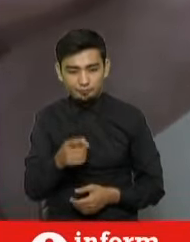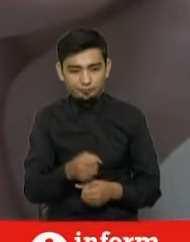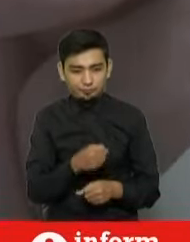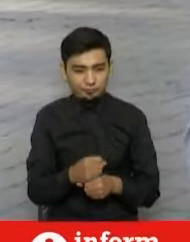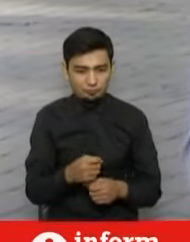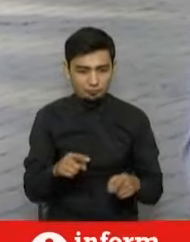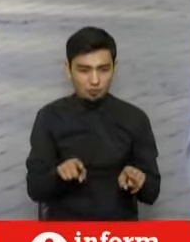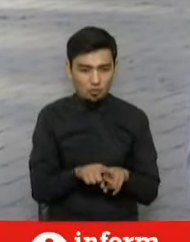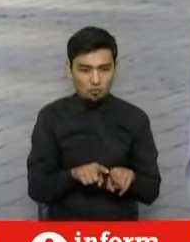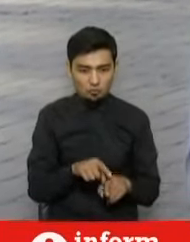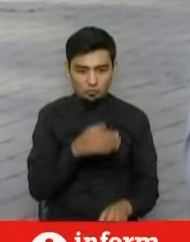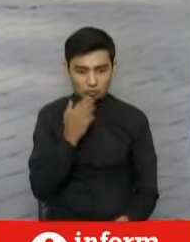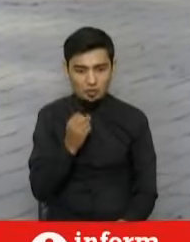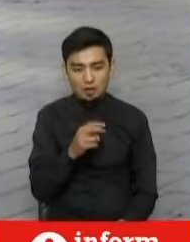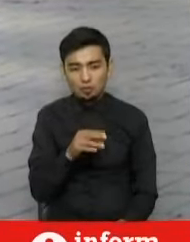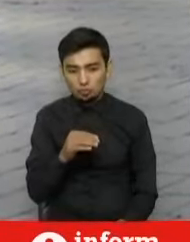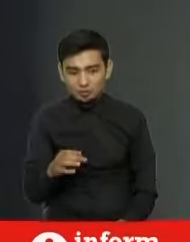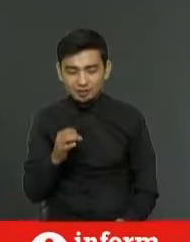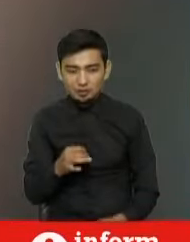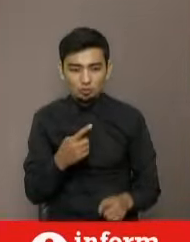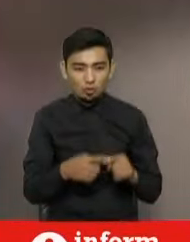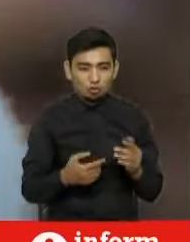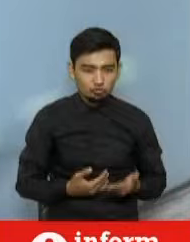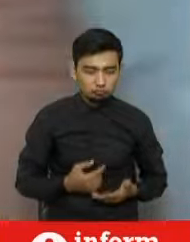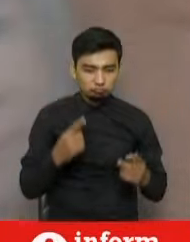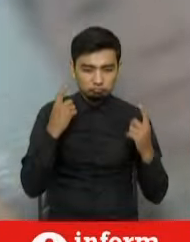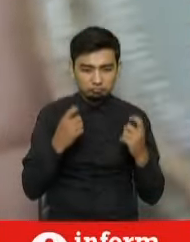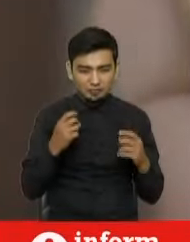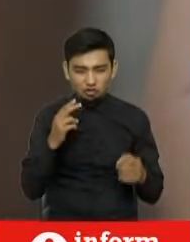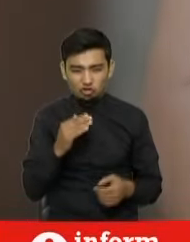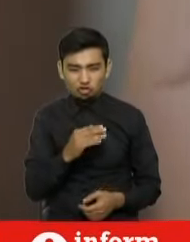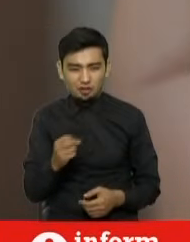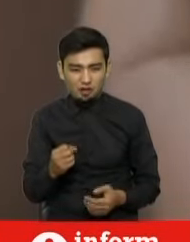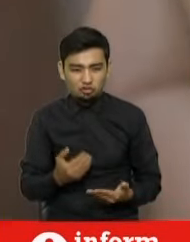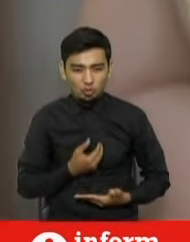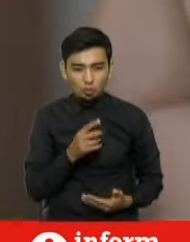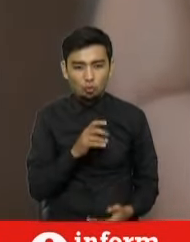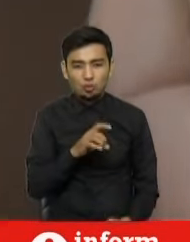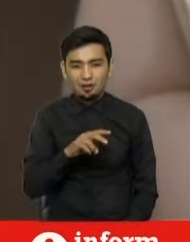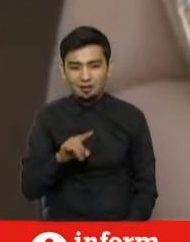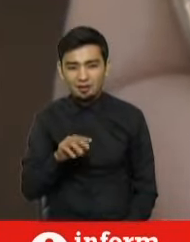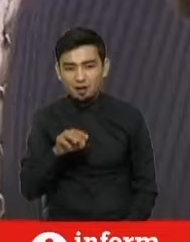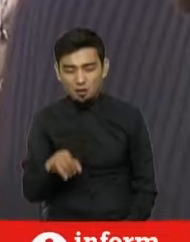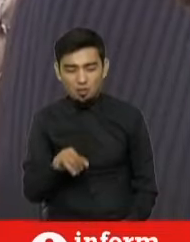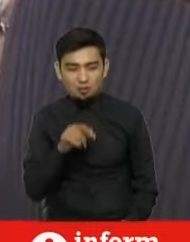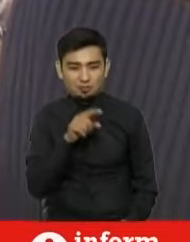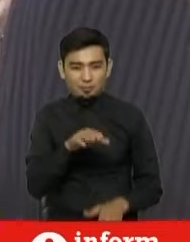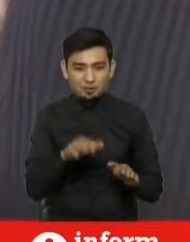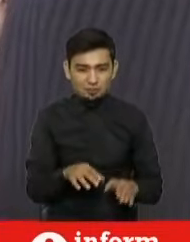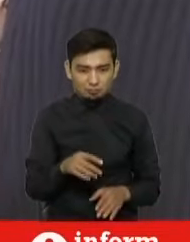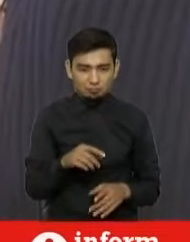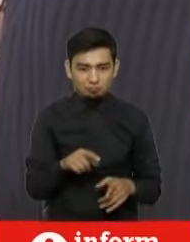не похожи. Ильдос Купаев и другие жители элитного ЖК Нурлытау утверждают, что их подписи подделали. Они устроили очередной